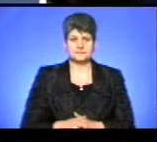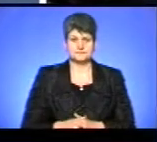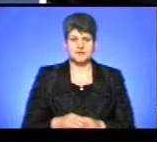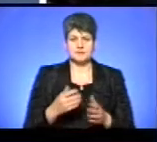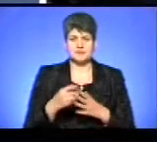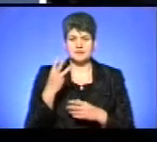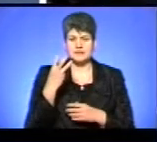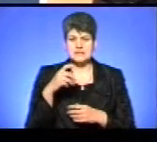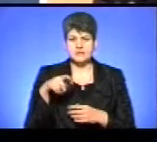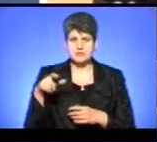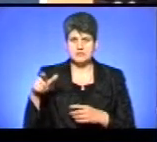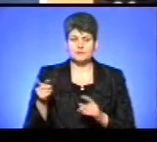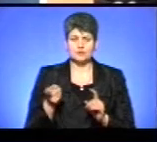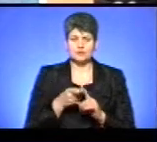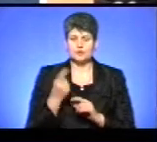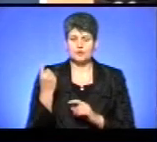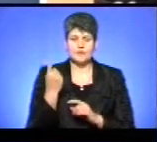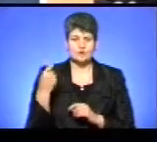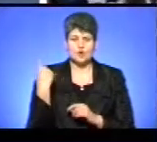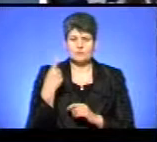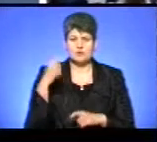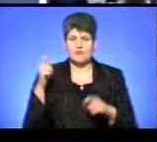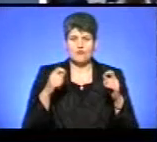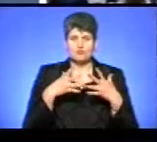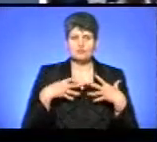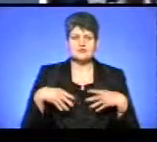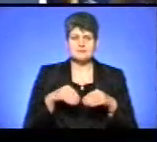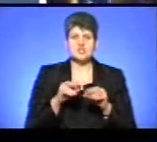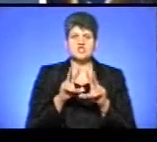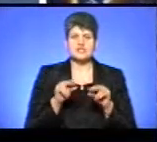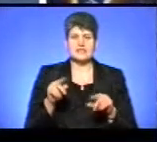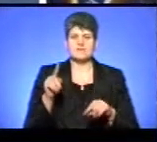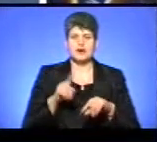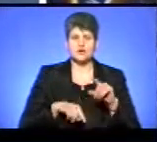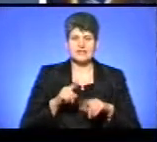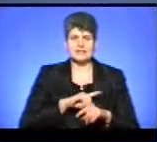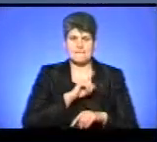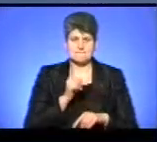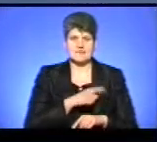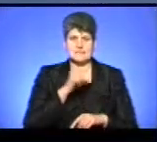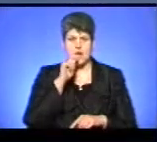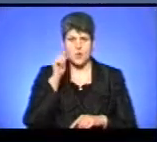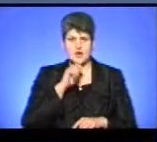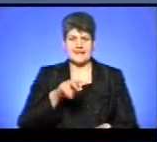Майже 300 осіб долучились до першого обласного форуму сім'ї «Щаслива родина, міцна Україна».